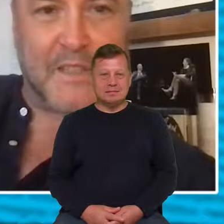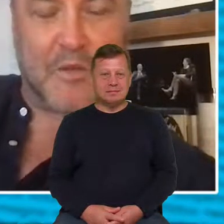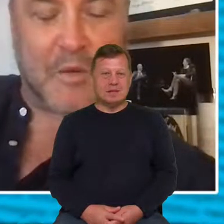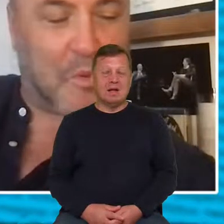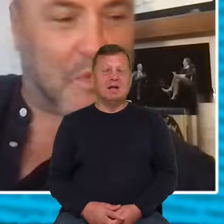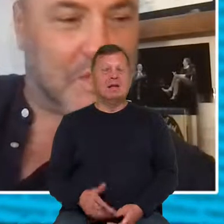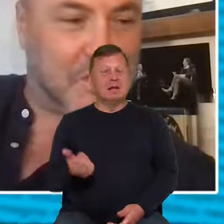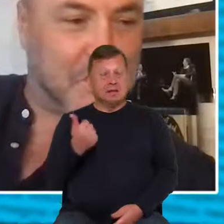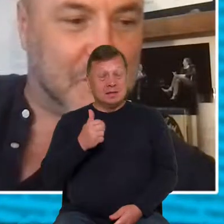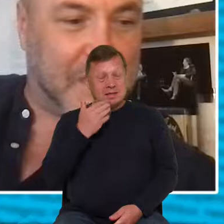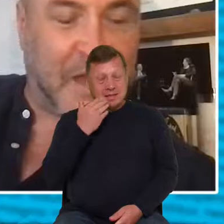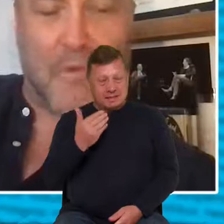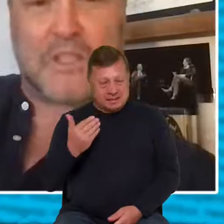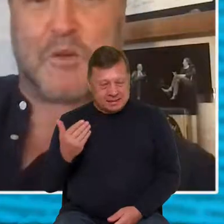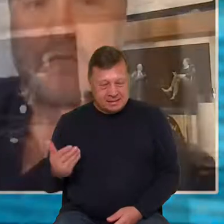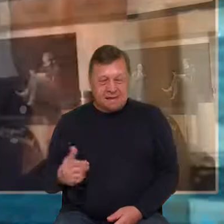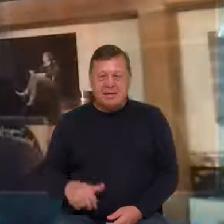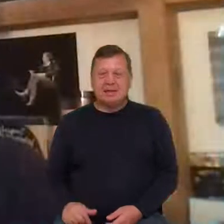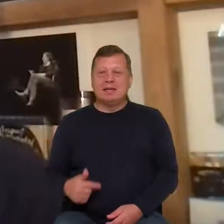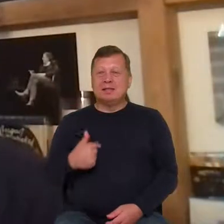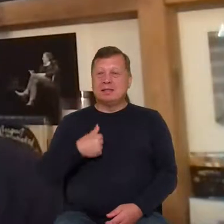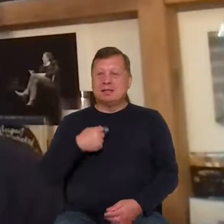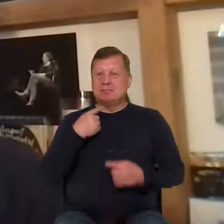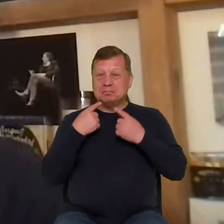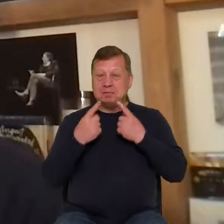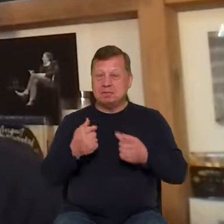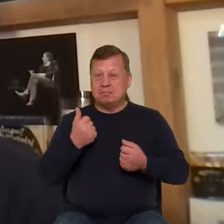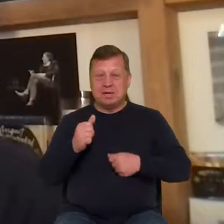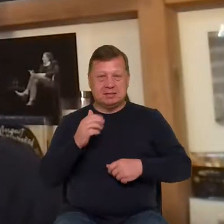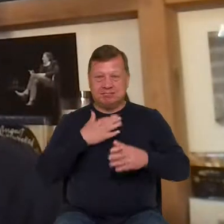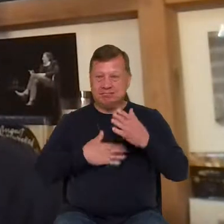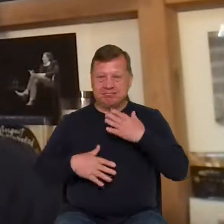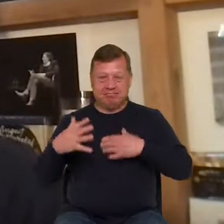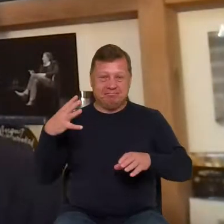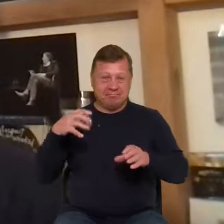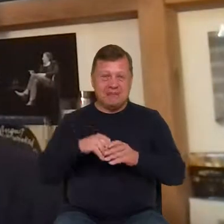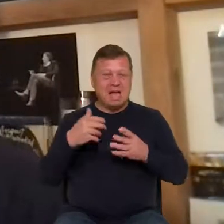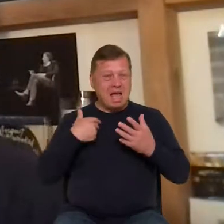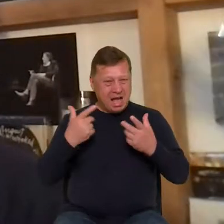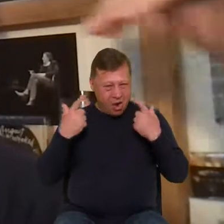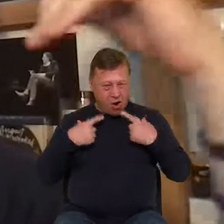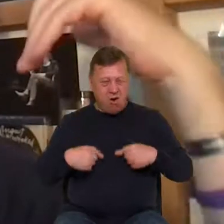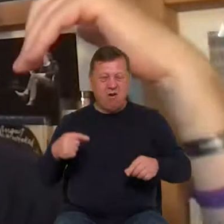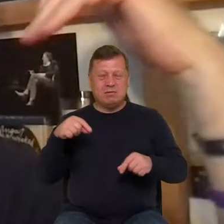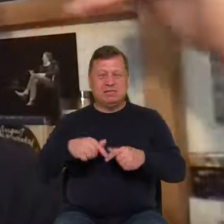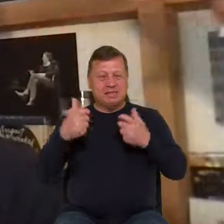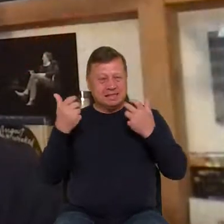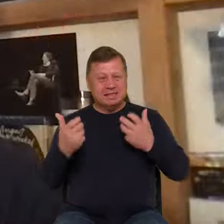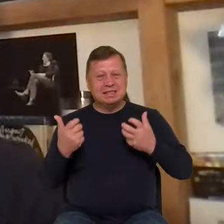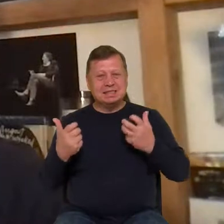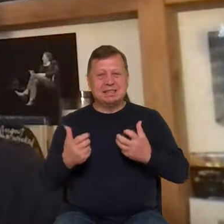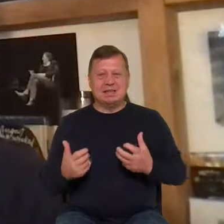Dziękuję bardzo i muszę powiedzieć, że z wielką przyjemnością, no bo bardzo chciałbym być z Państwem,